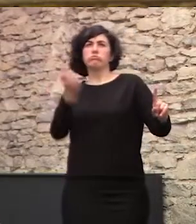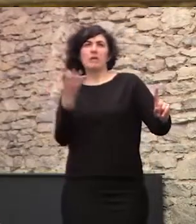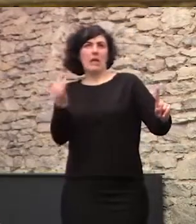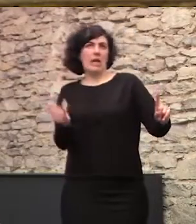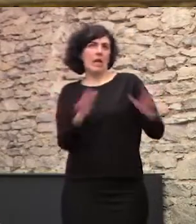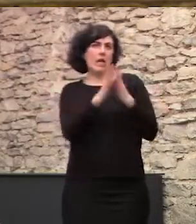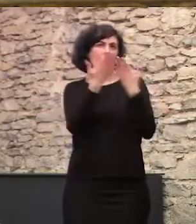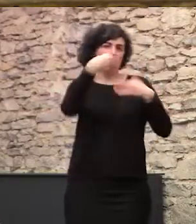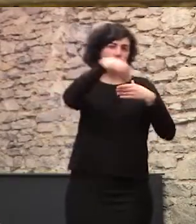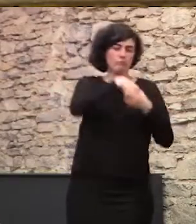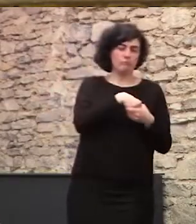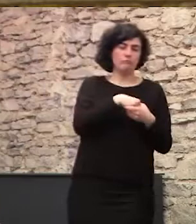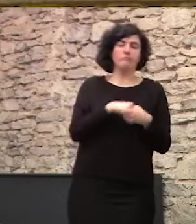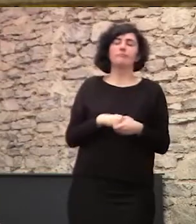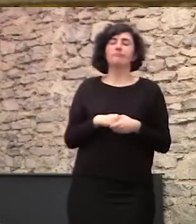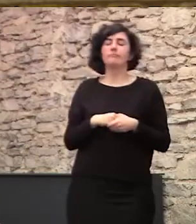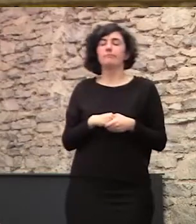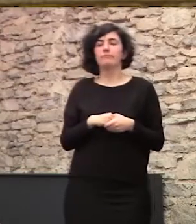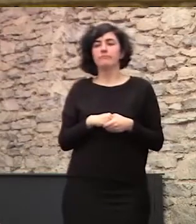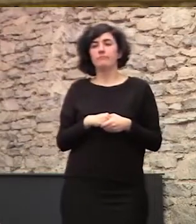sartu,